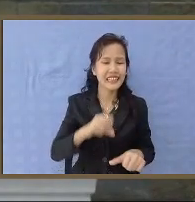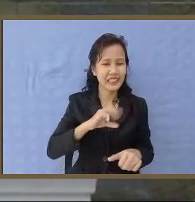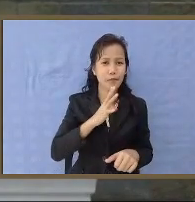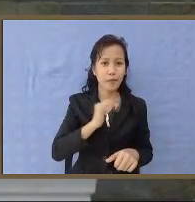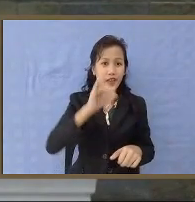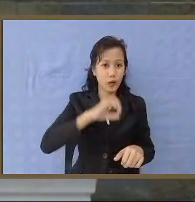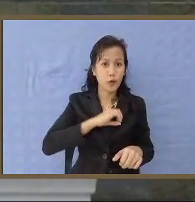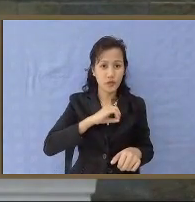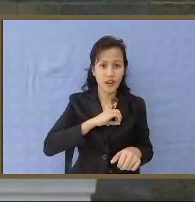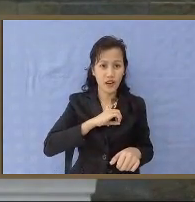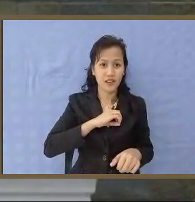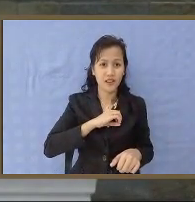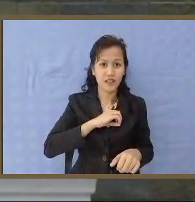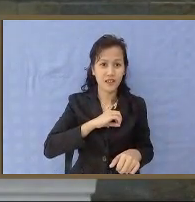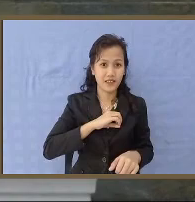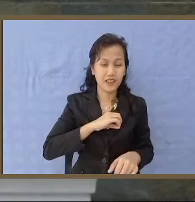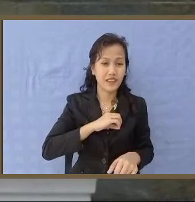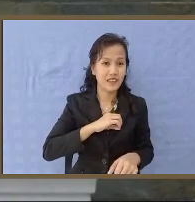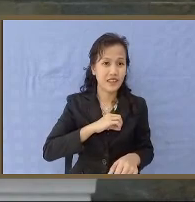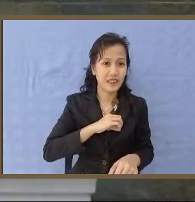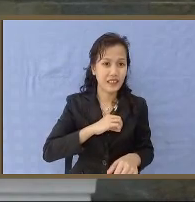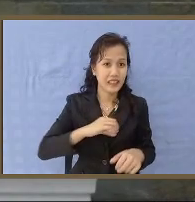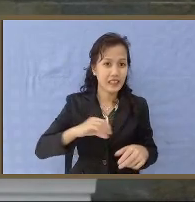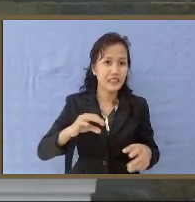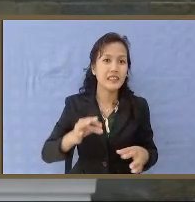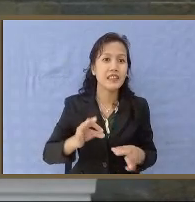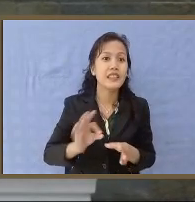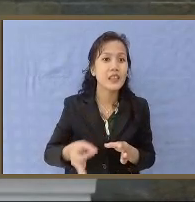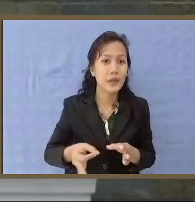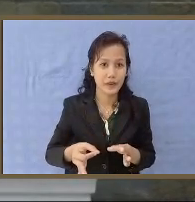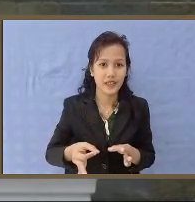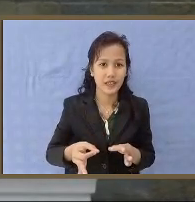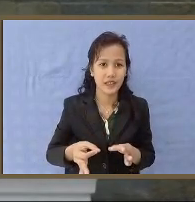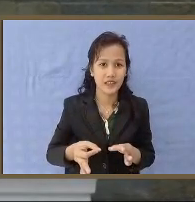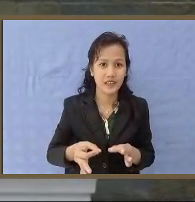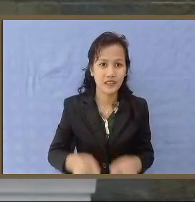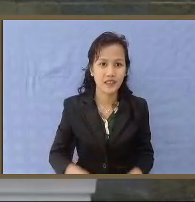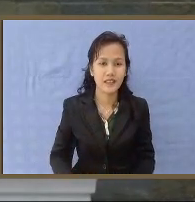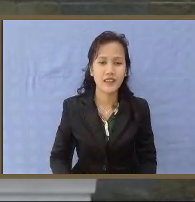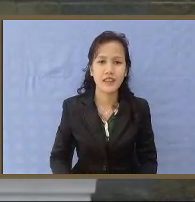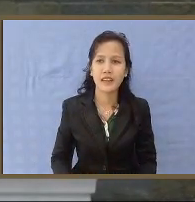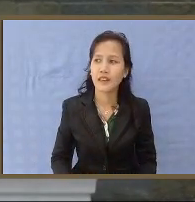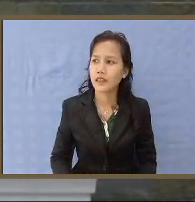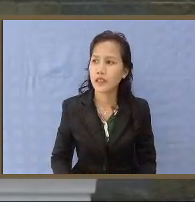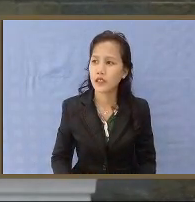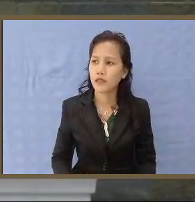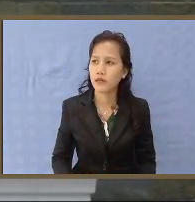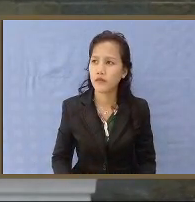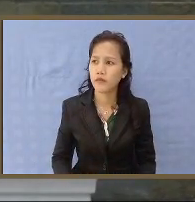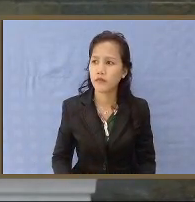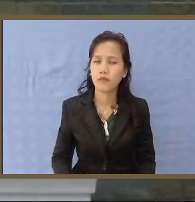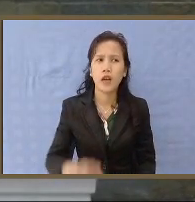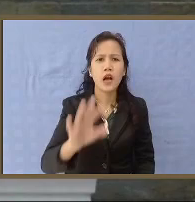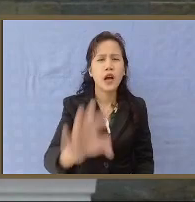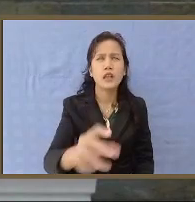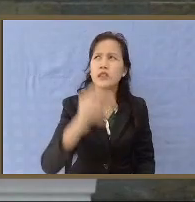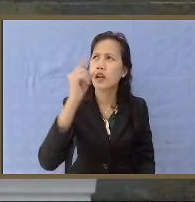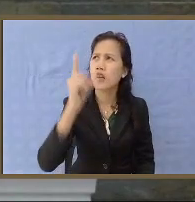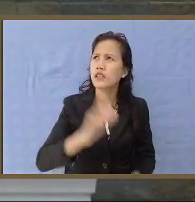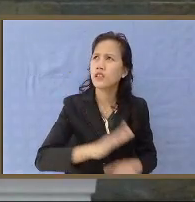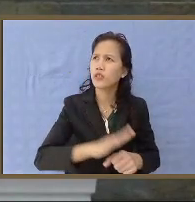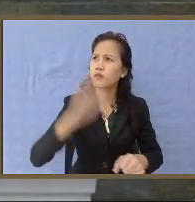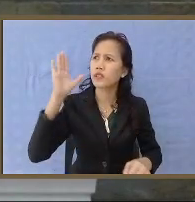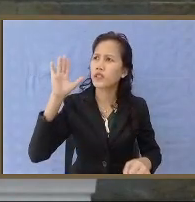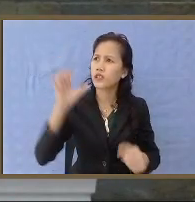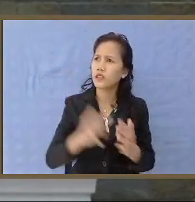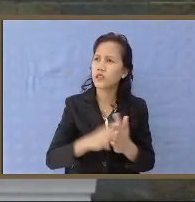You see? That's the only way. Kaya mga kapatid, napakahalaga, tingnan nyo ha, All right, nag-commit kayo ng time at yung oras na